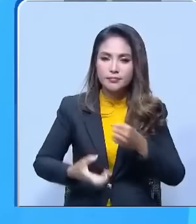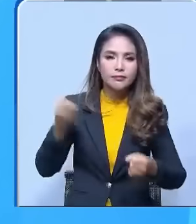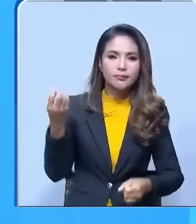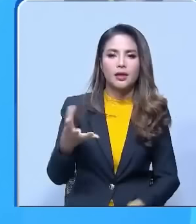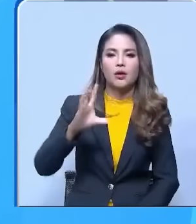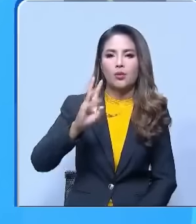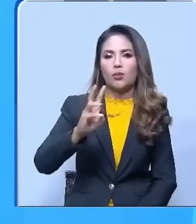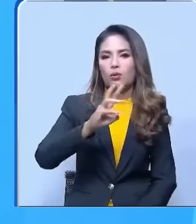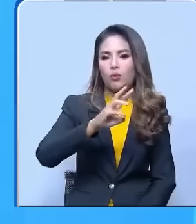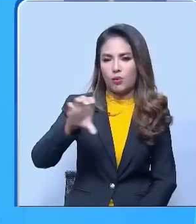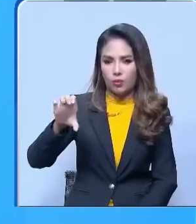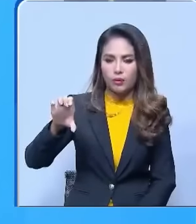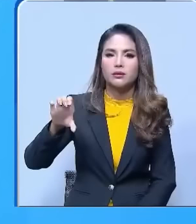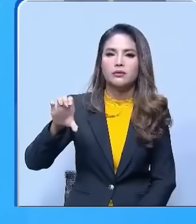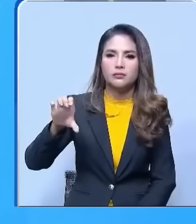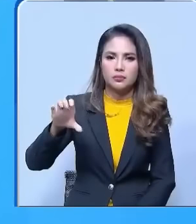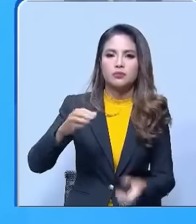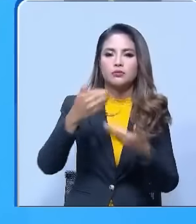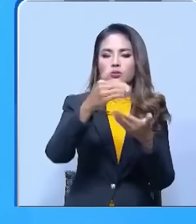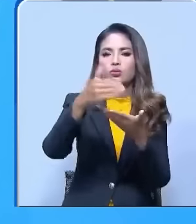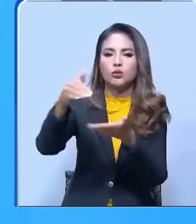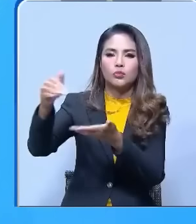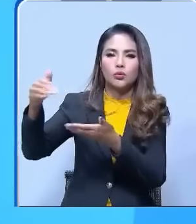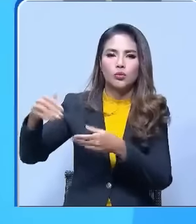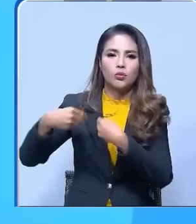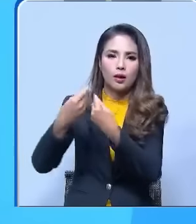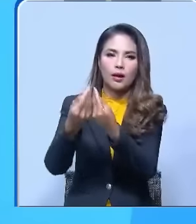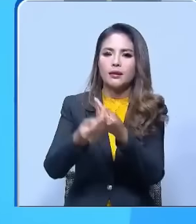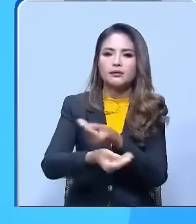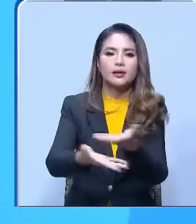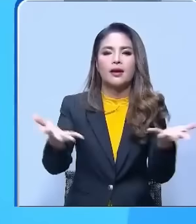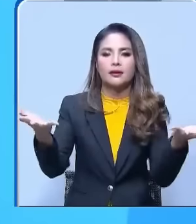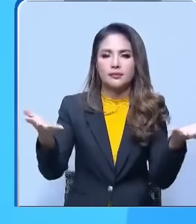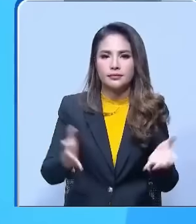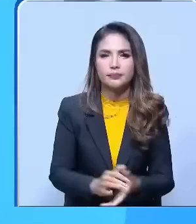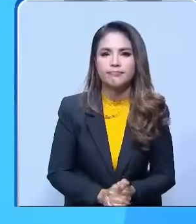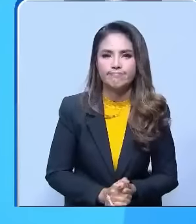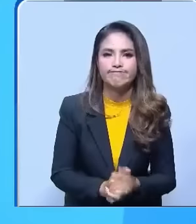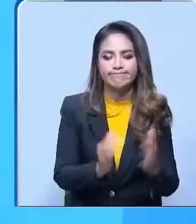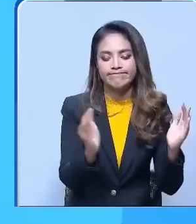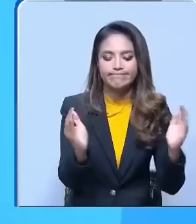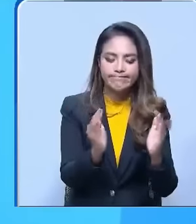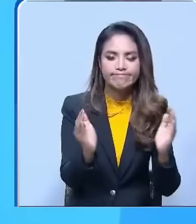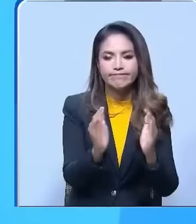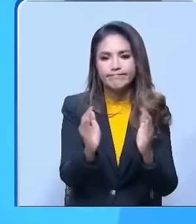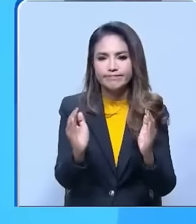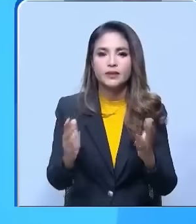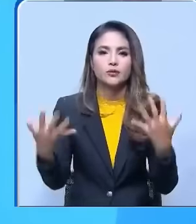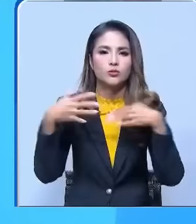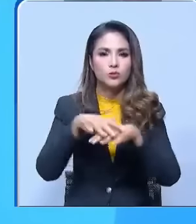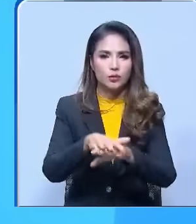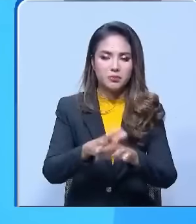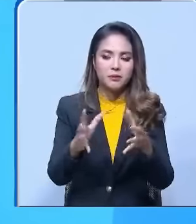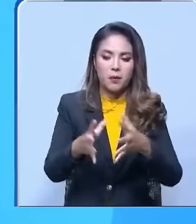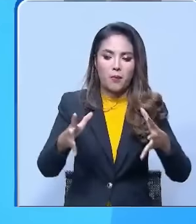ะคะเพื่อนำไปส่งต่อให้กับพี่น้องผู้ประสบอุทกภัยต่อไป นี่แหละคนละนิดคนละหน่อยนะคะแต่ถ้าเราร่วมกันคุณผู้ชมก็จะ